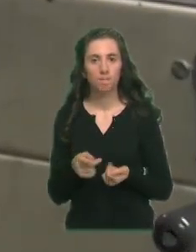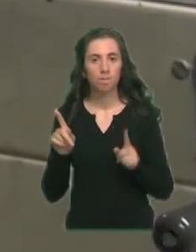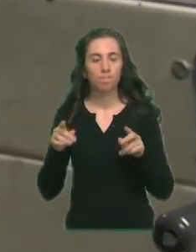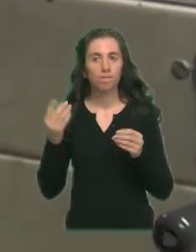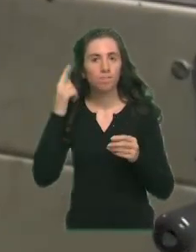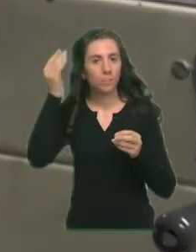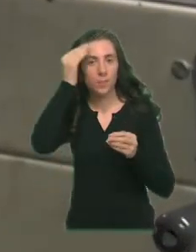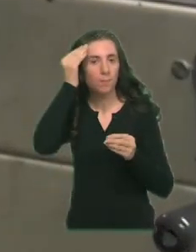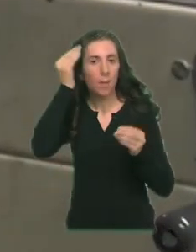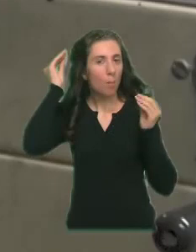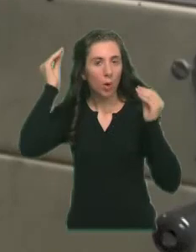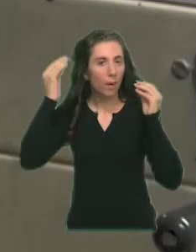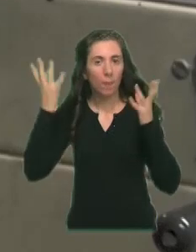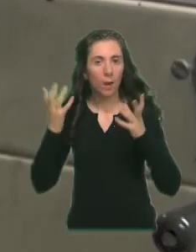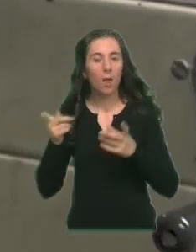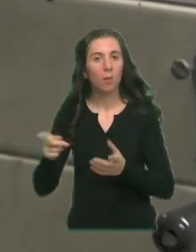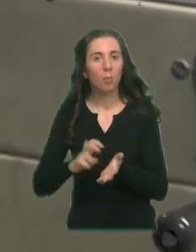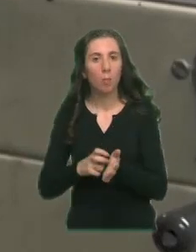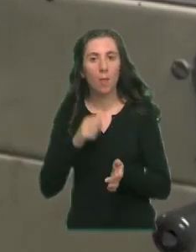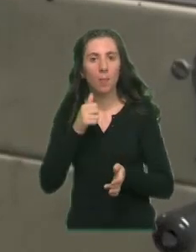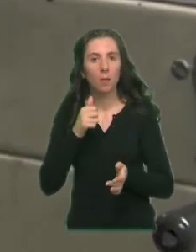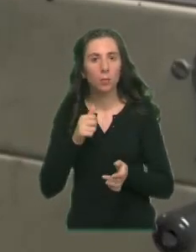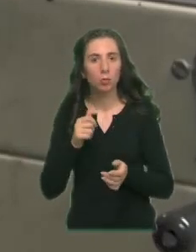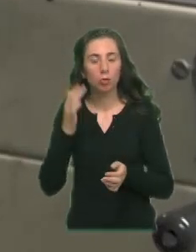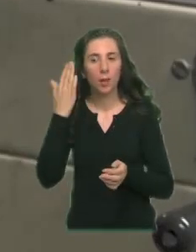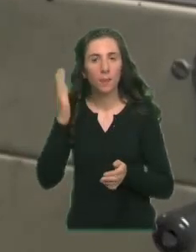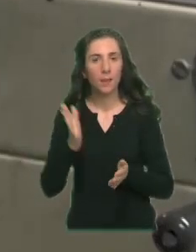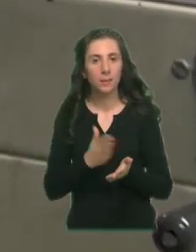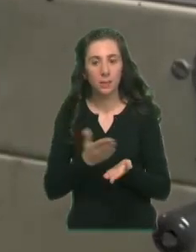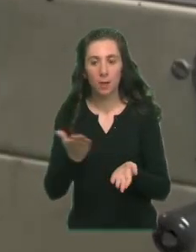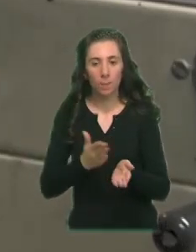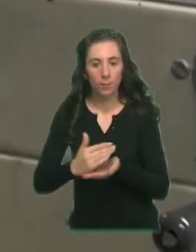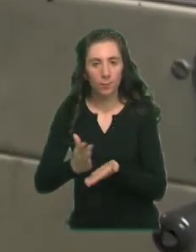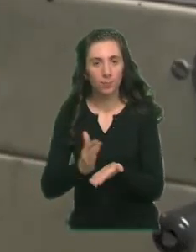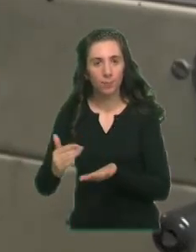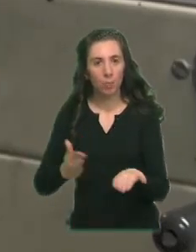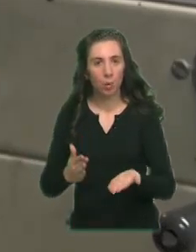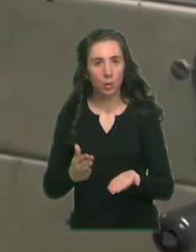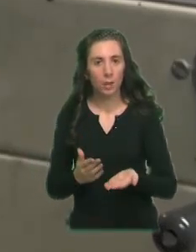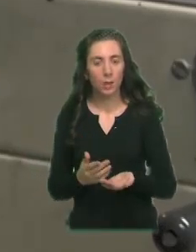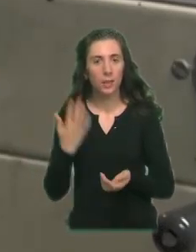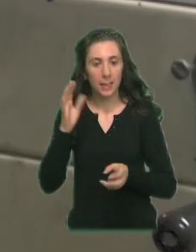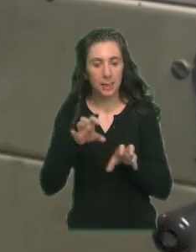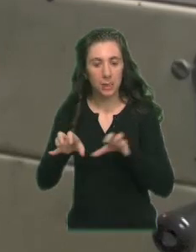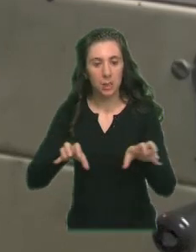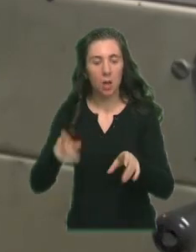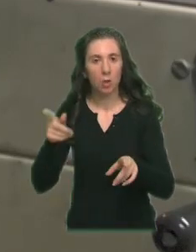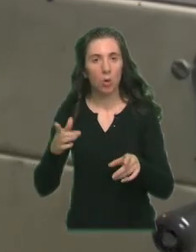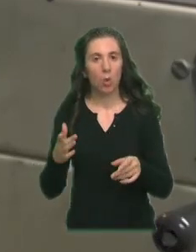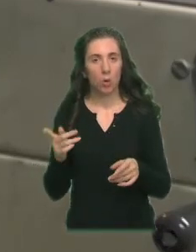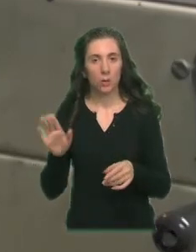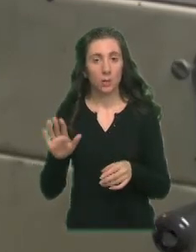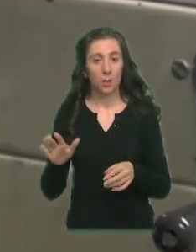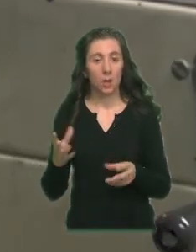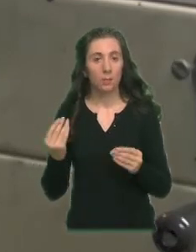negdje memorira, ne? Ali je njegov problem što ih ne može i ne zna selekcionirati. Ne? I onda je to jednostavno